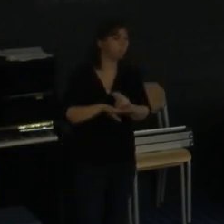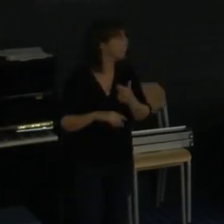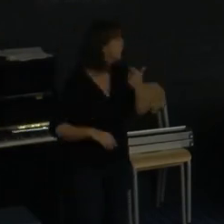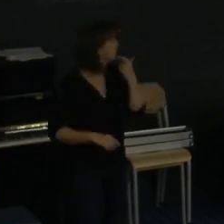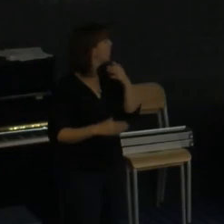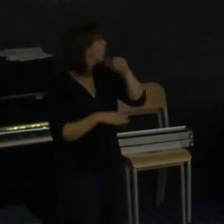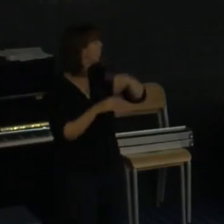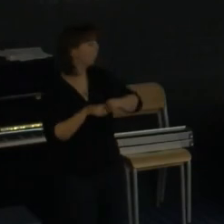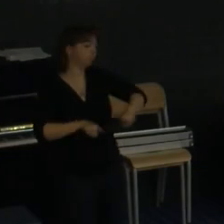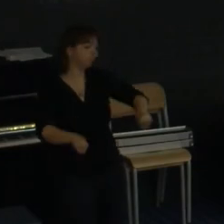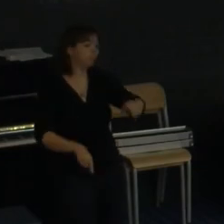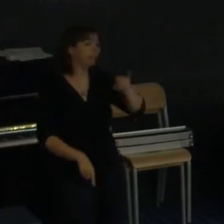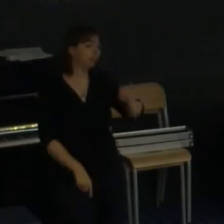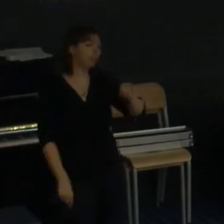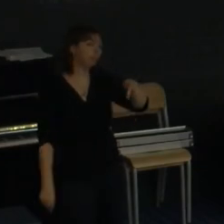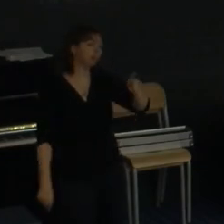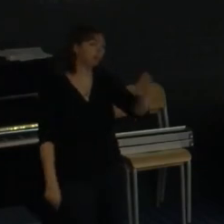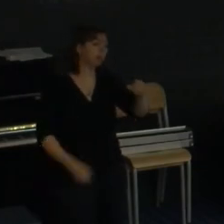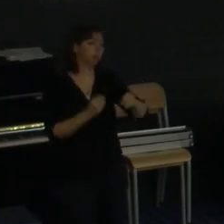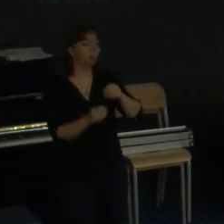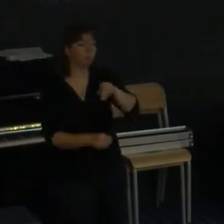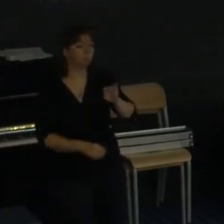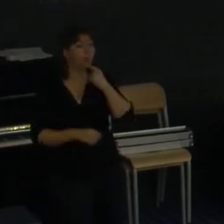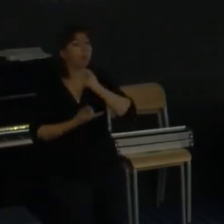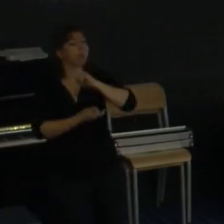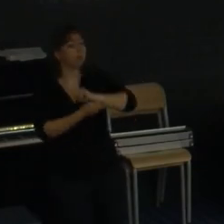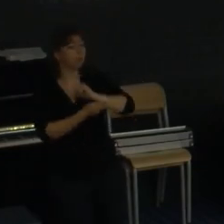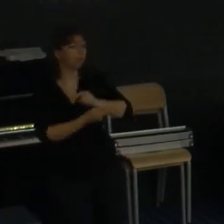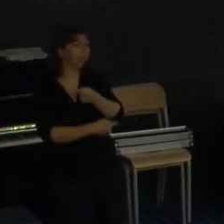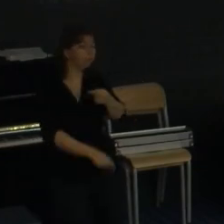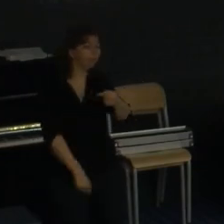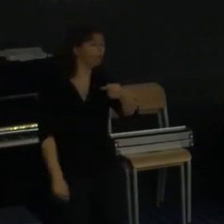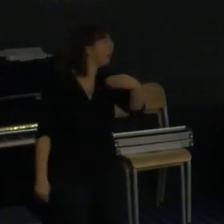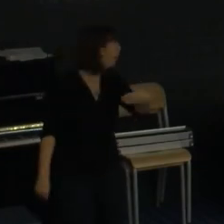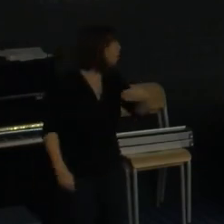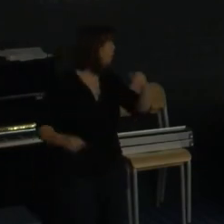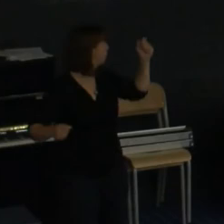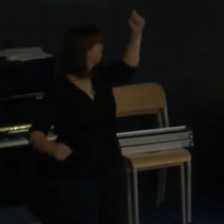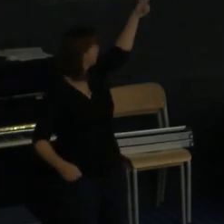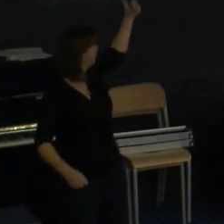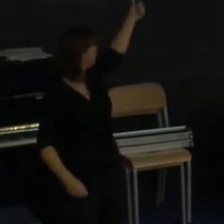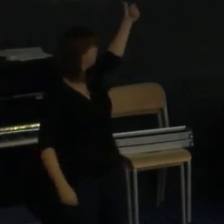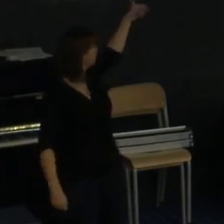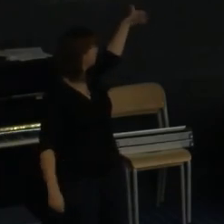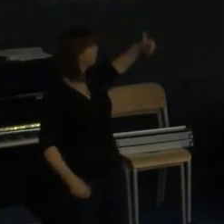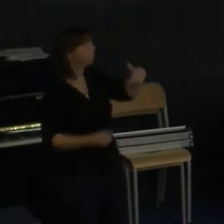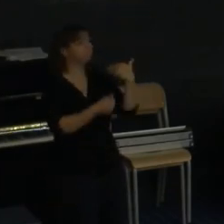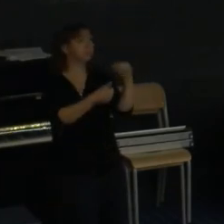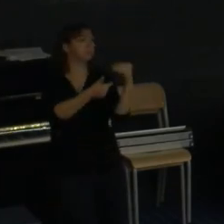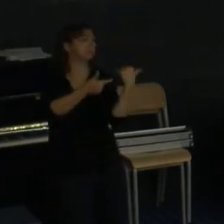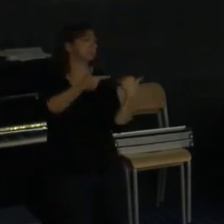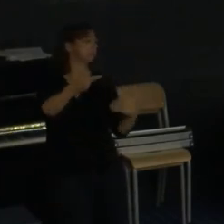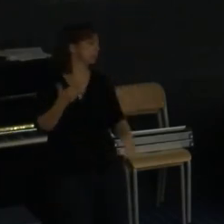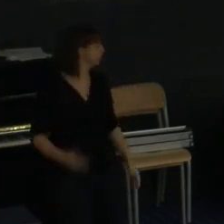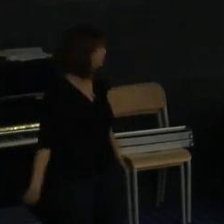IPDB ou PDB, ou simplement Python-M PDB, Python-M IPDB, Python-M PUDB, et ainsi de suite, et ainsi de suite, et ainsi de